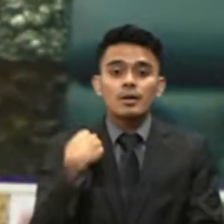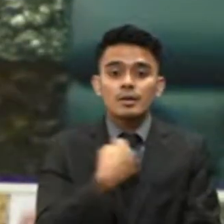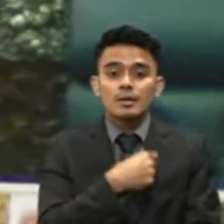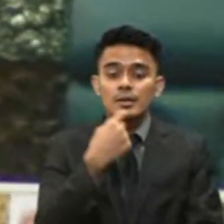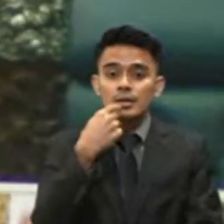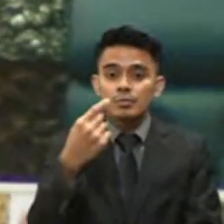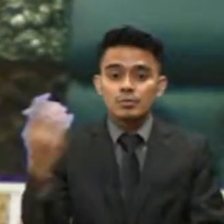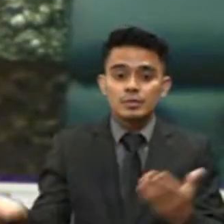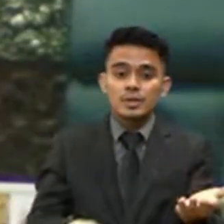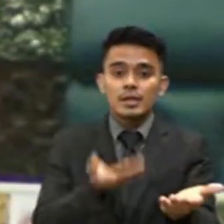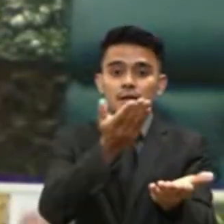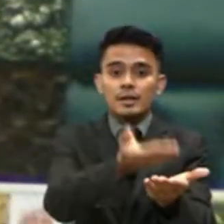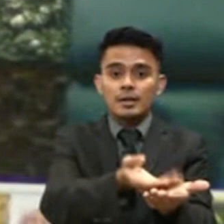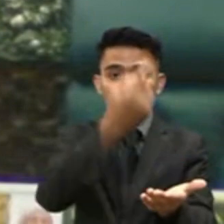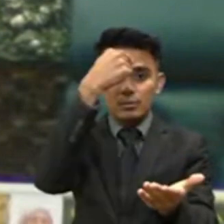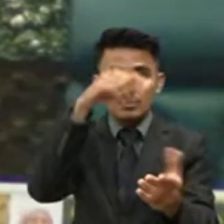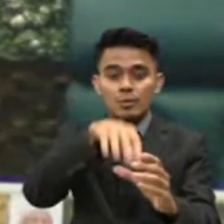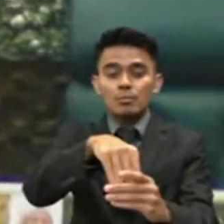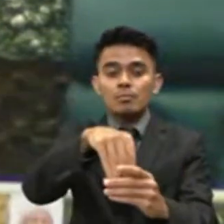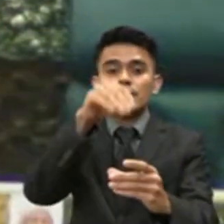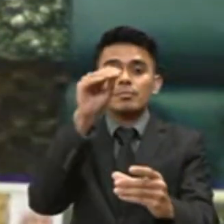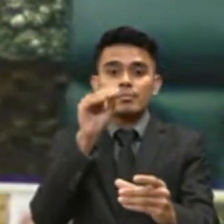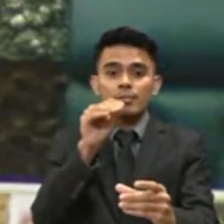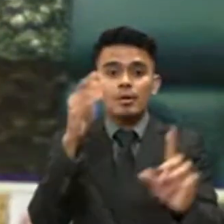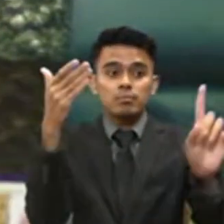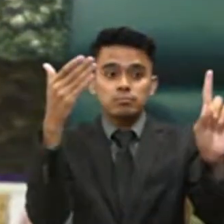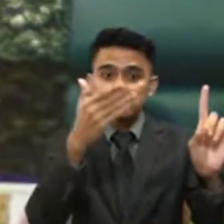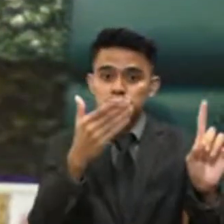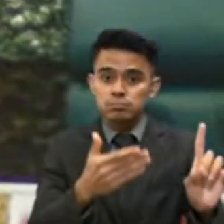cadangan untuk pengeluaran bersasa